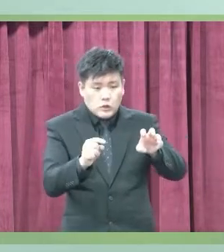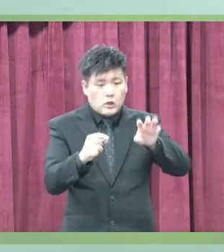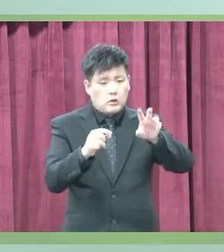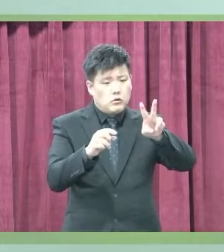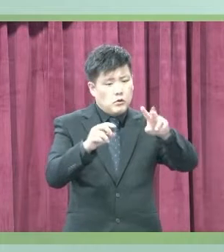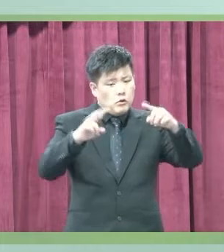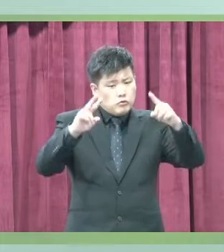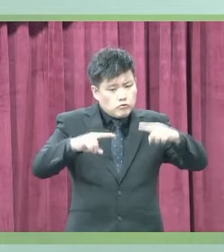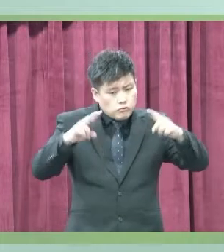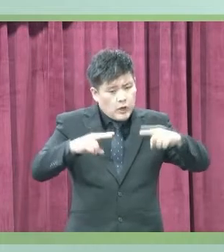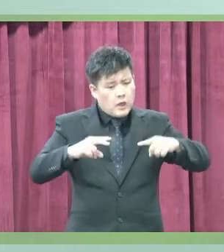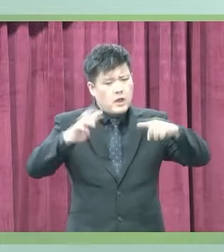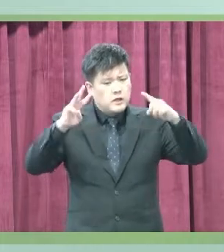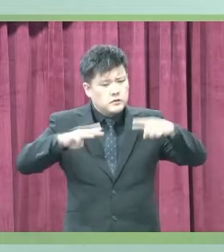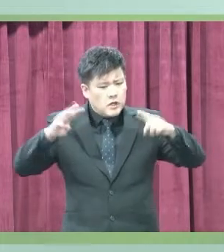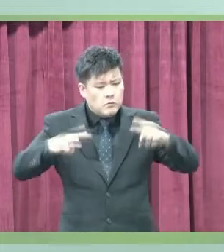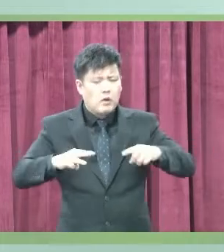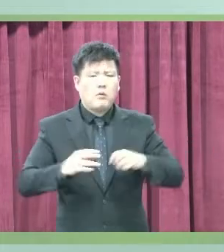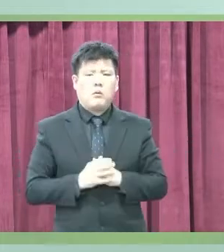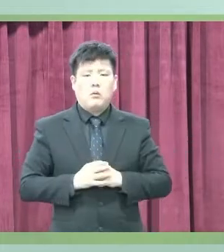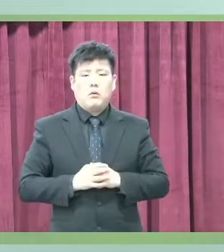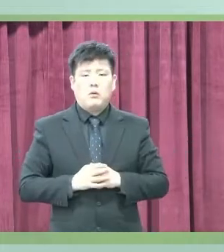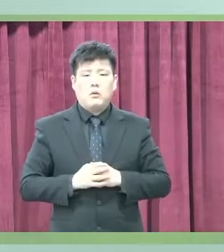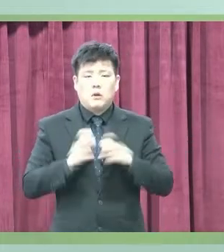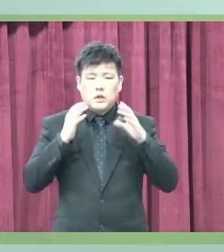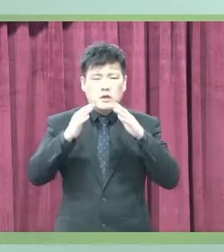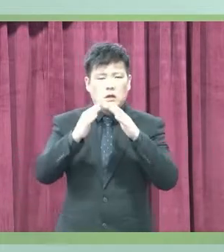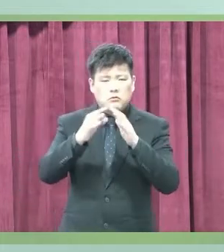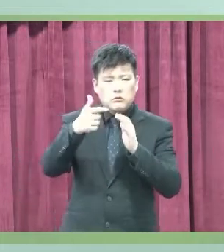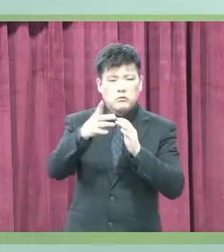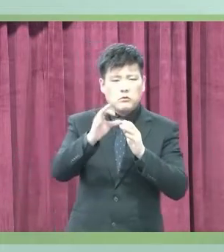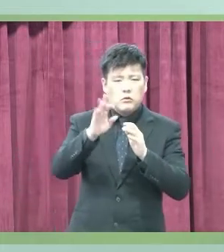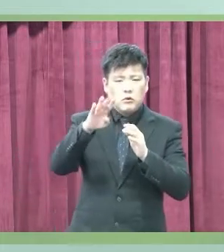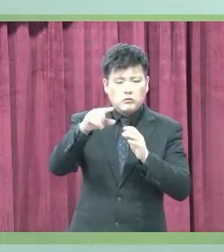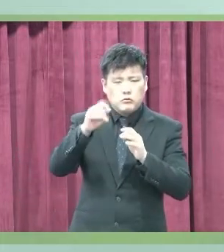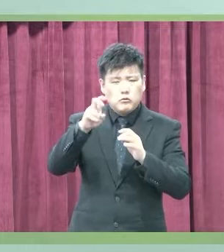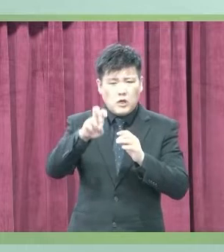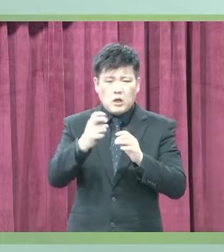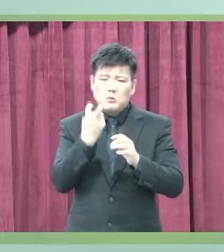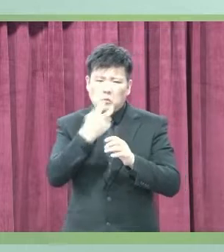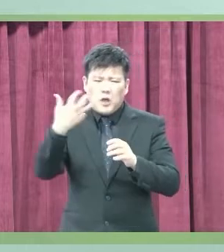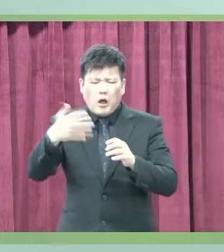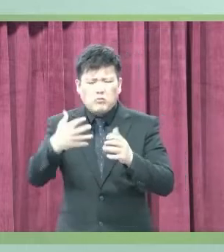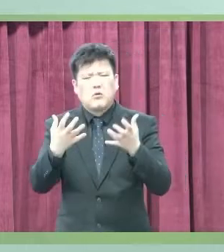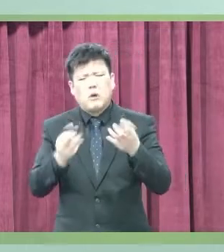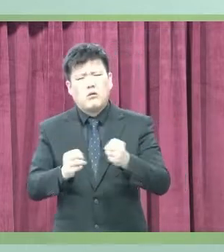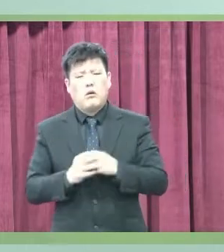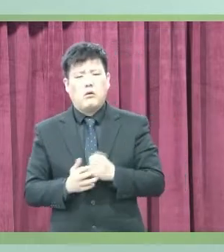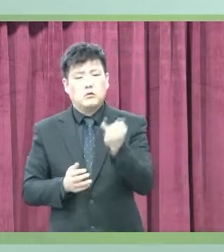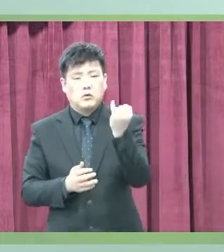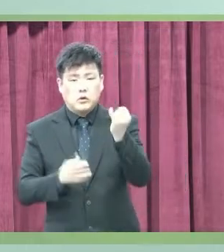나고 있는데 이는 자궁경부암의 수검률의 차이로 보여지고 있습니다. 해서 여성